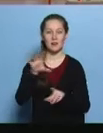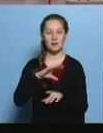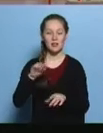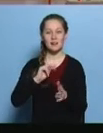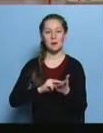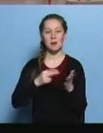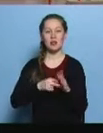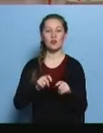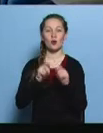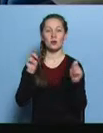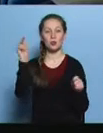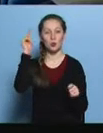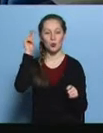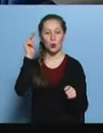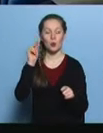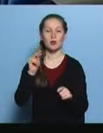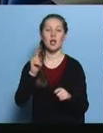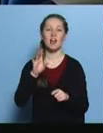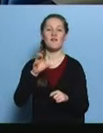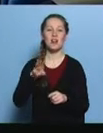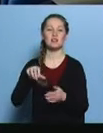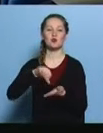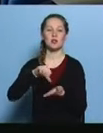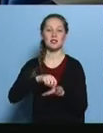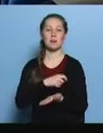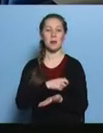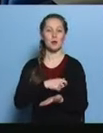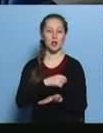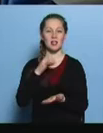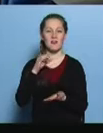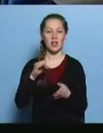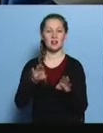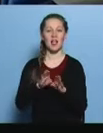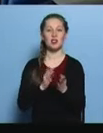Запланированы открытые уроки, круглые столы, квесты с участием депутатов и политиков.